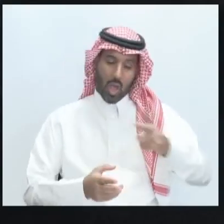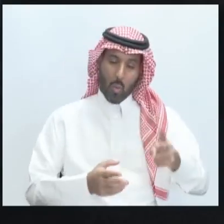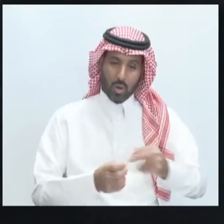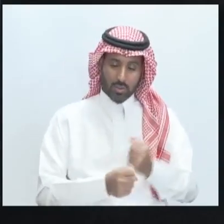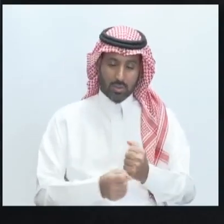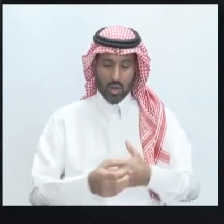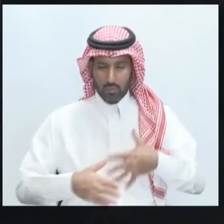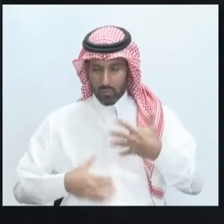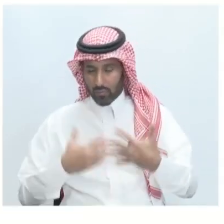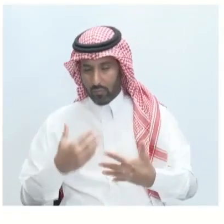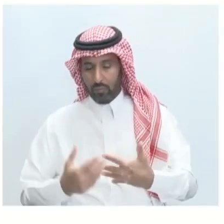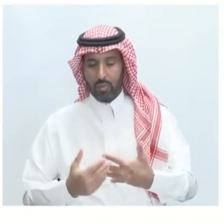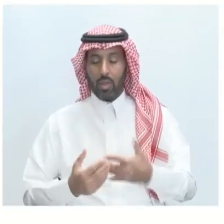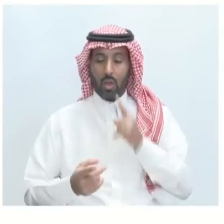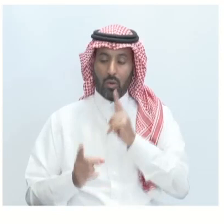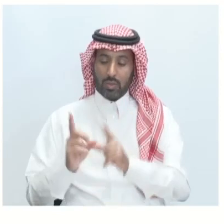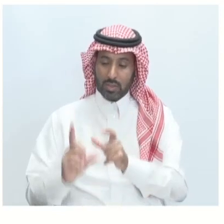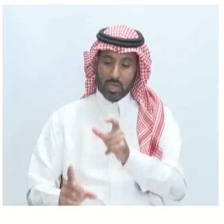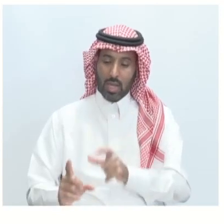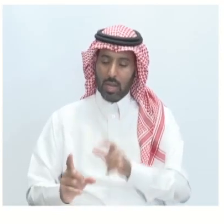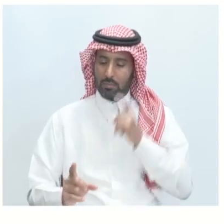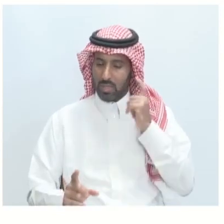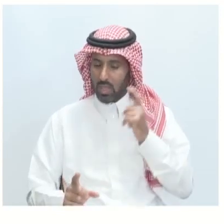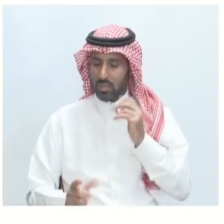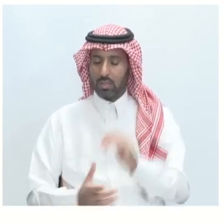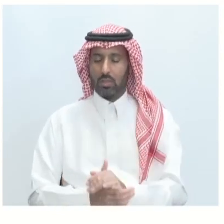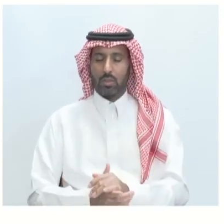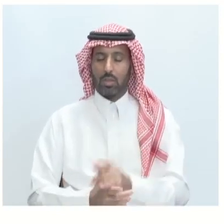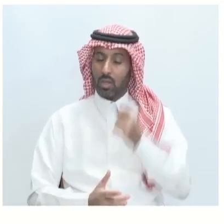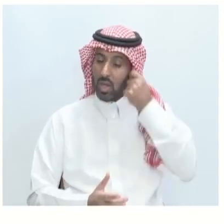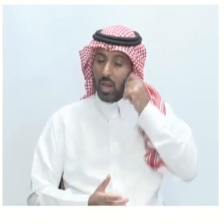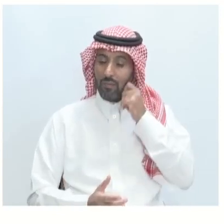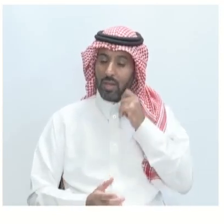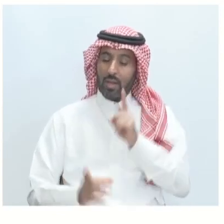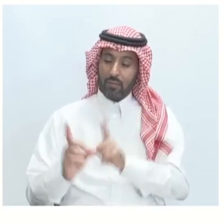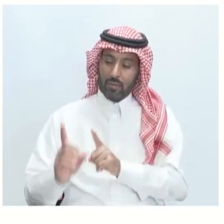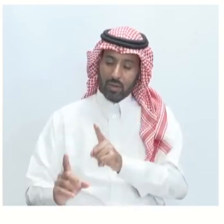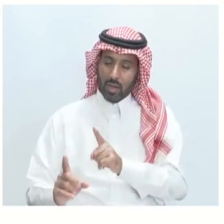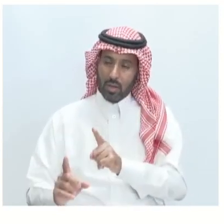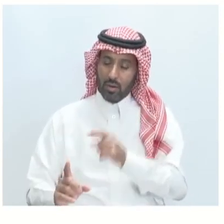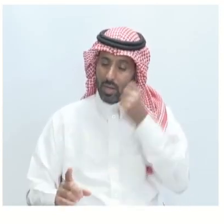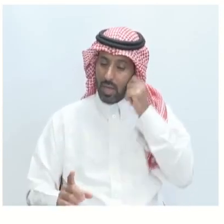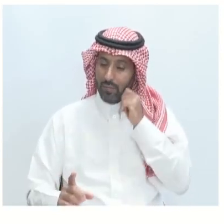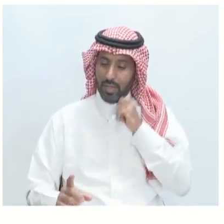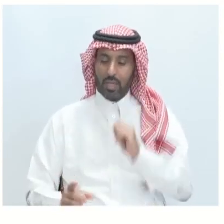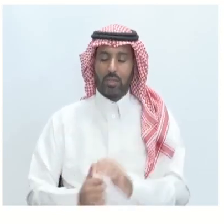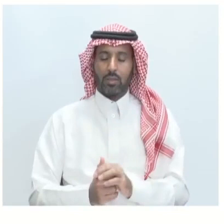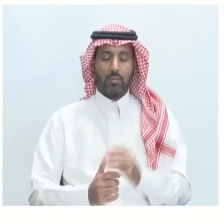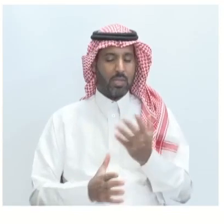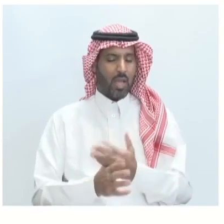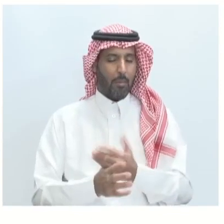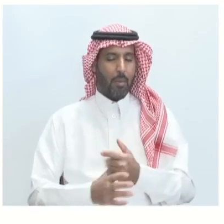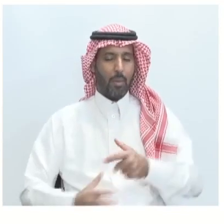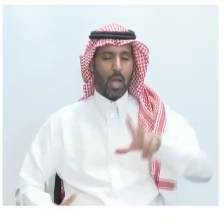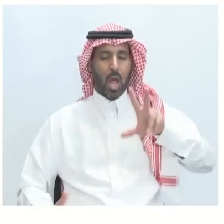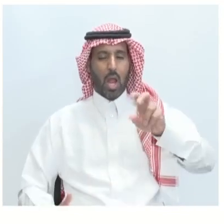ابنائي وفقا للحاله المزاجيه الحاله المزاجيه وذلك يظهر بالتحديد لدى الفتيات